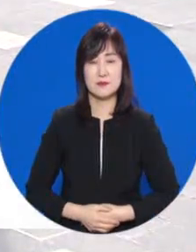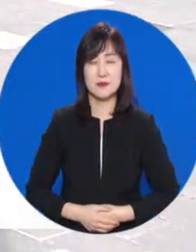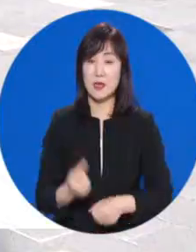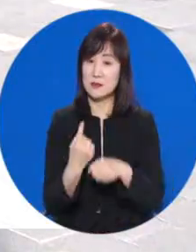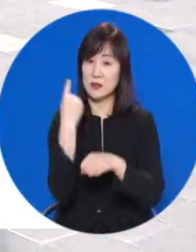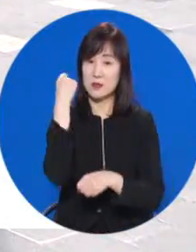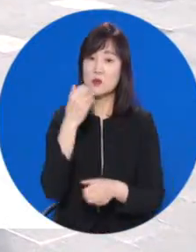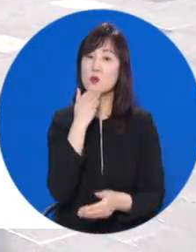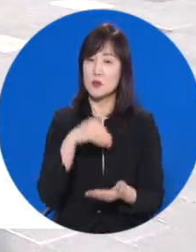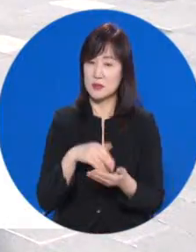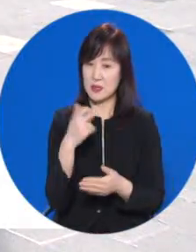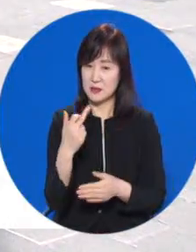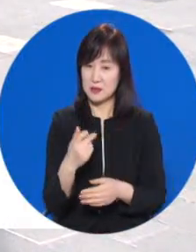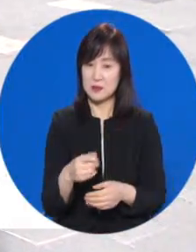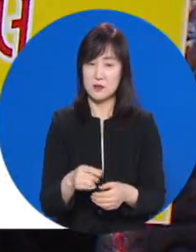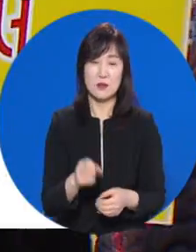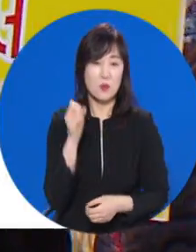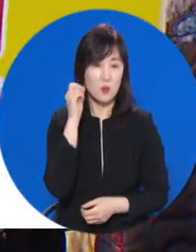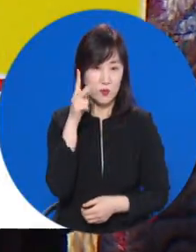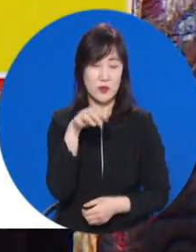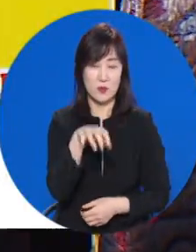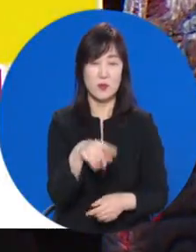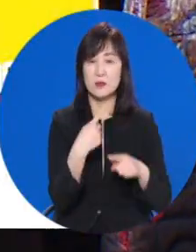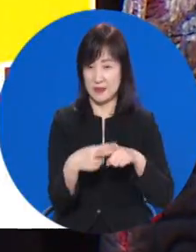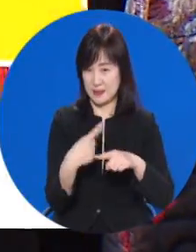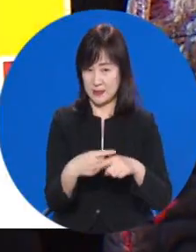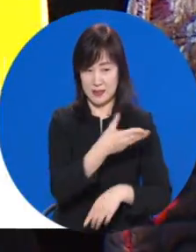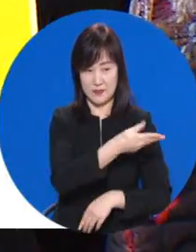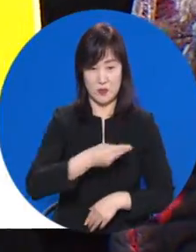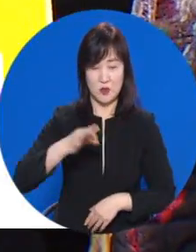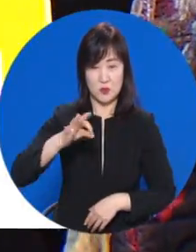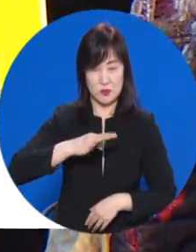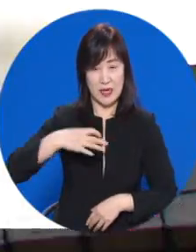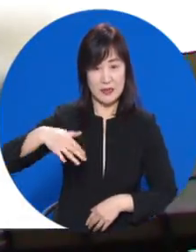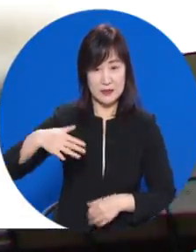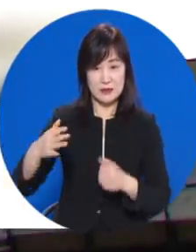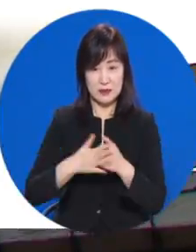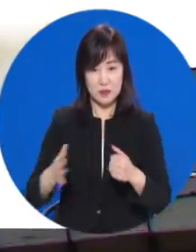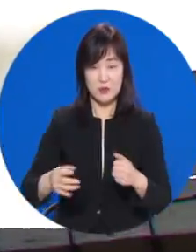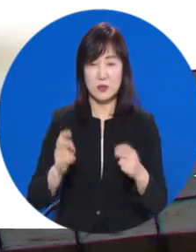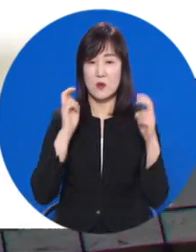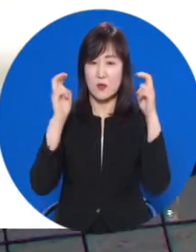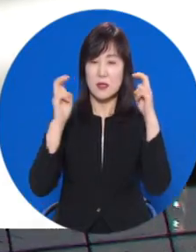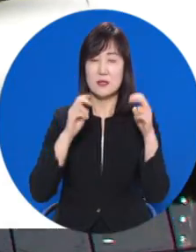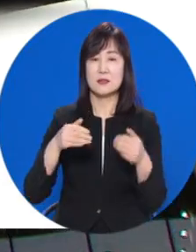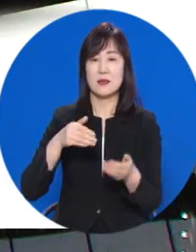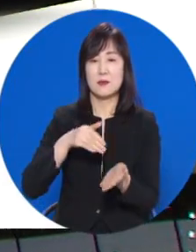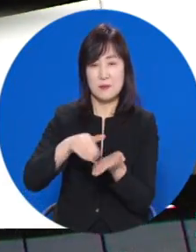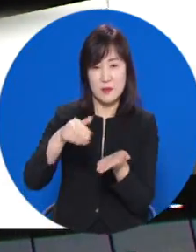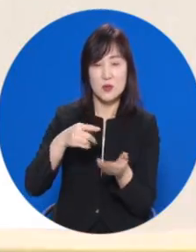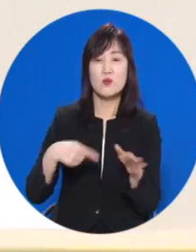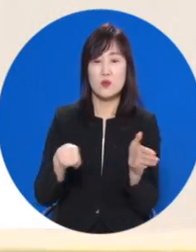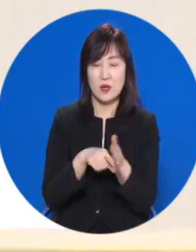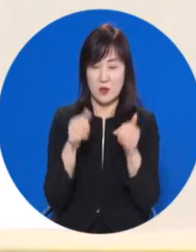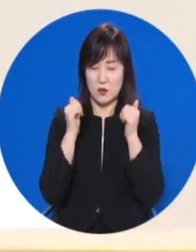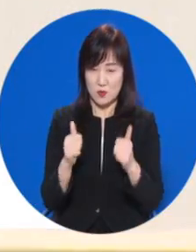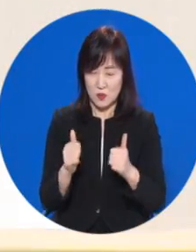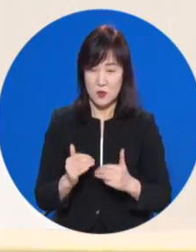지난해 돌산의 또 다른 분양형 호텔도 임대료를 주지 않는 운영사를 몰아내기 위한 각종 소송과 명도